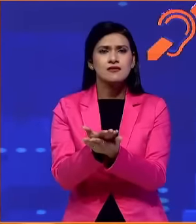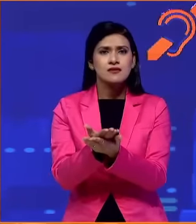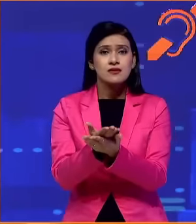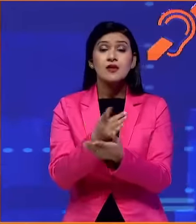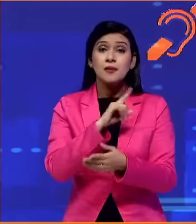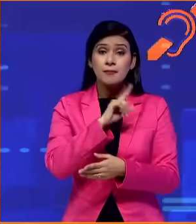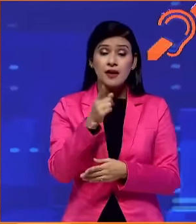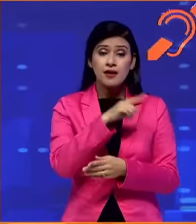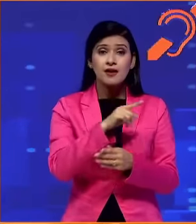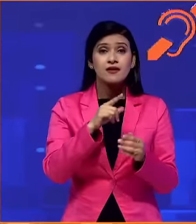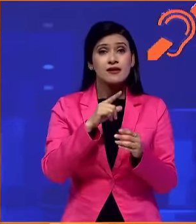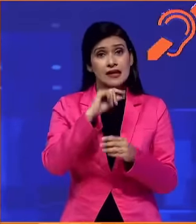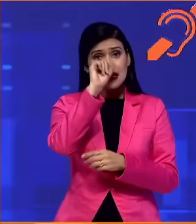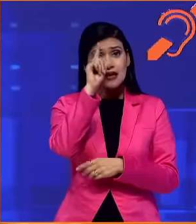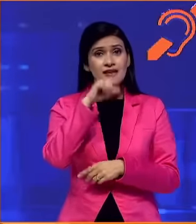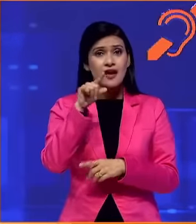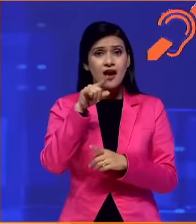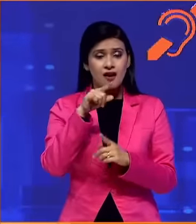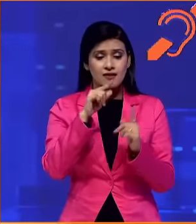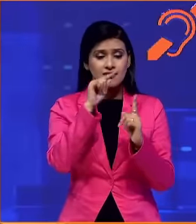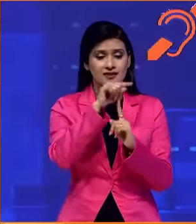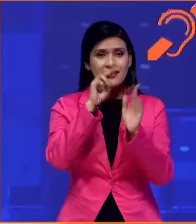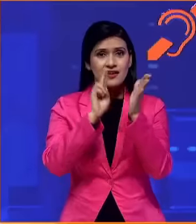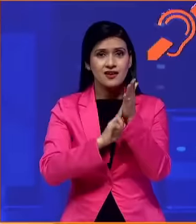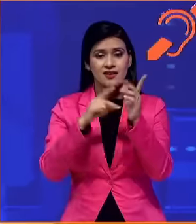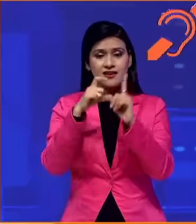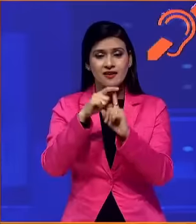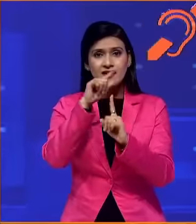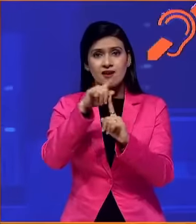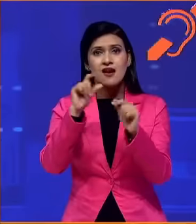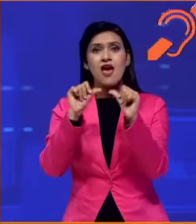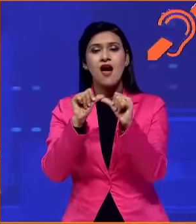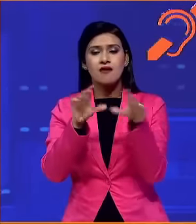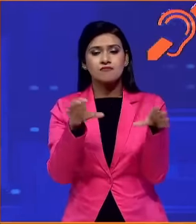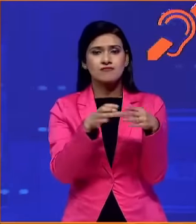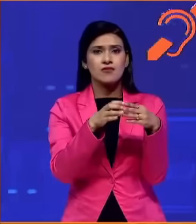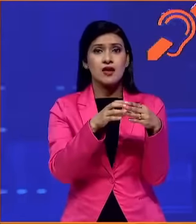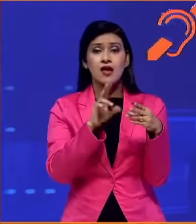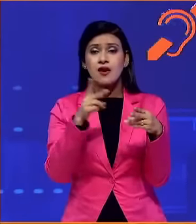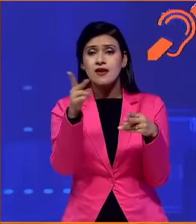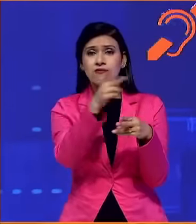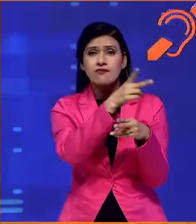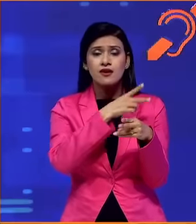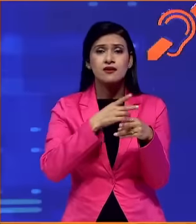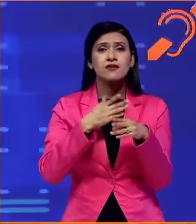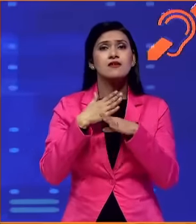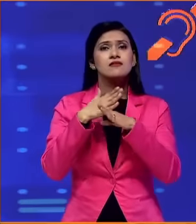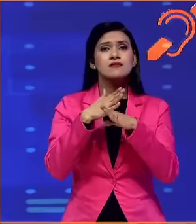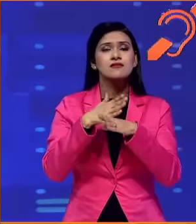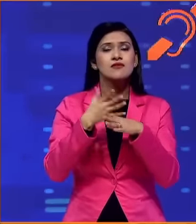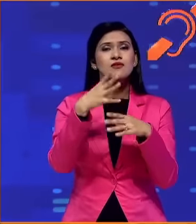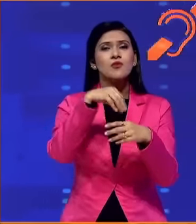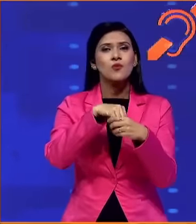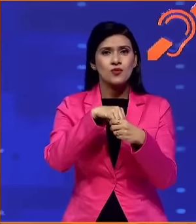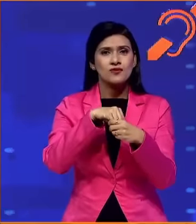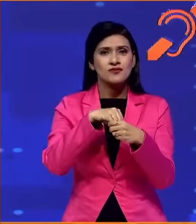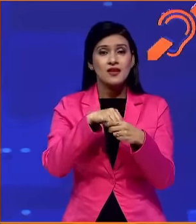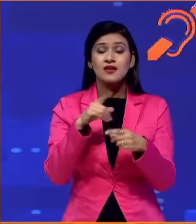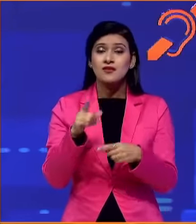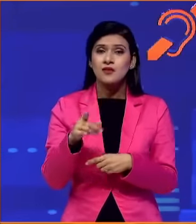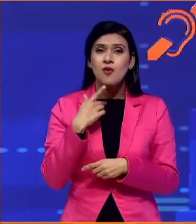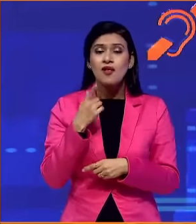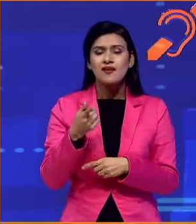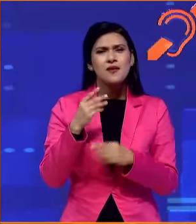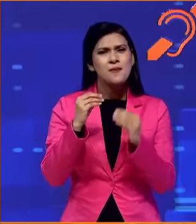बंटवारा,चुनावप्रचार, रणनीतिबनाना,येसब कामतोहमवैसेभीकररहेहैं।काम। हमेंऐसीबातेंसुननेकोमिलतीहैं।भगवंतमान मुख्यमंत्रीहैं.उनकाकहनाहैकिएक